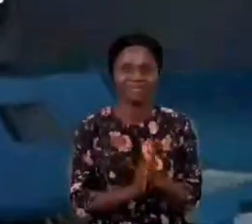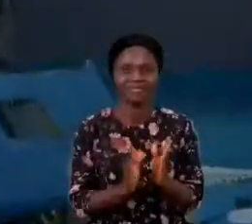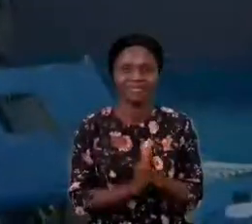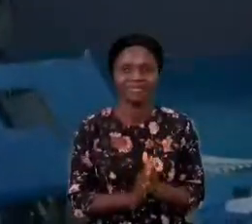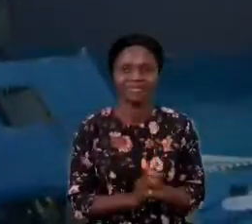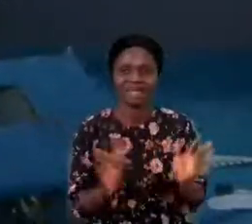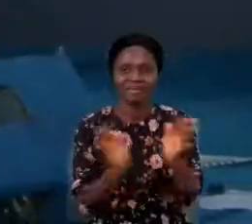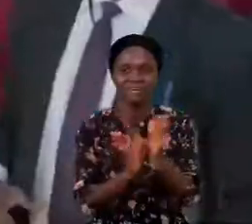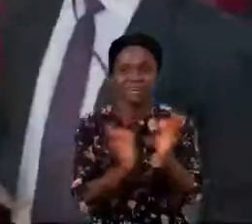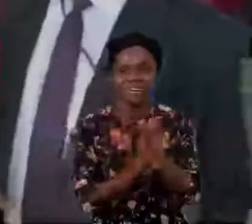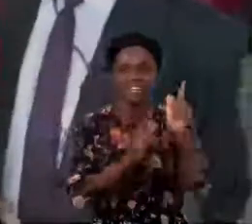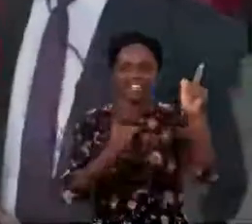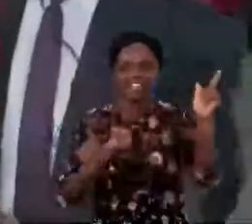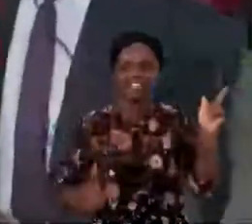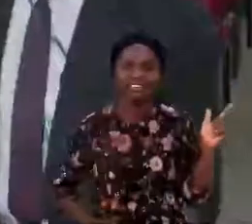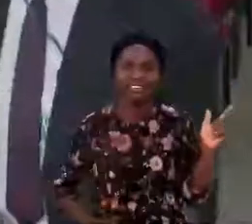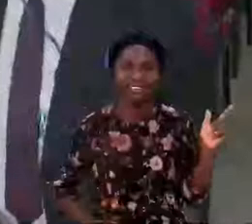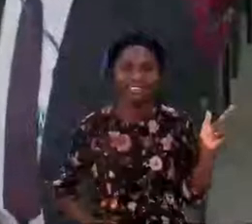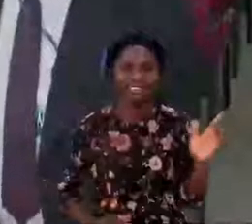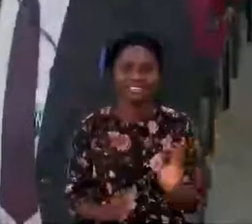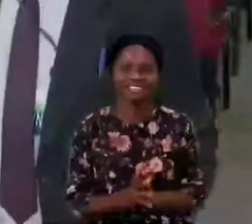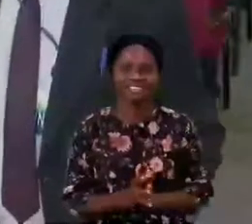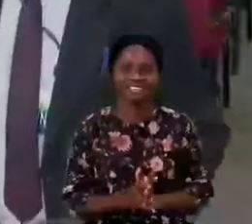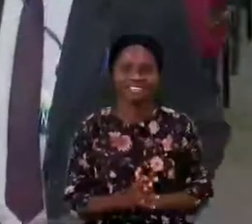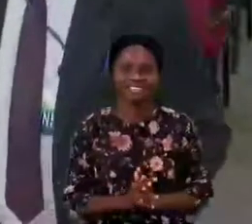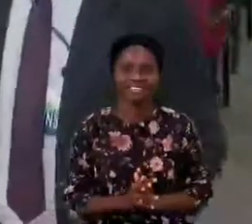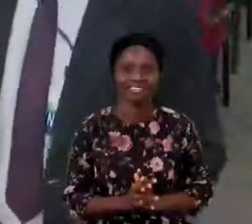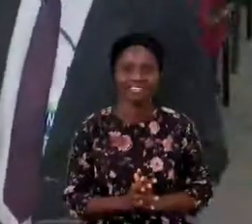De grandes choses vont se produire dans ta vie ce jour.